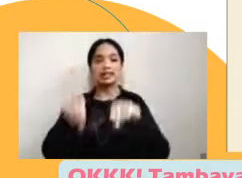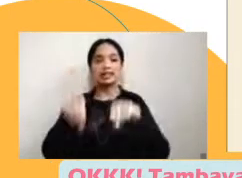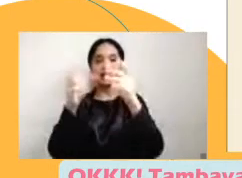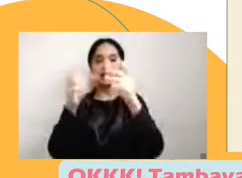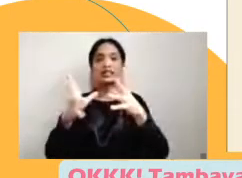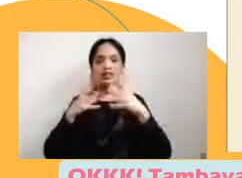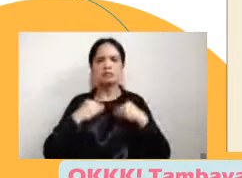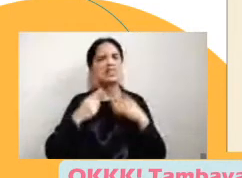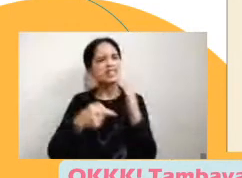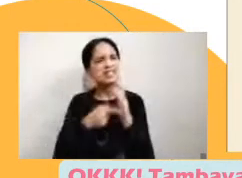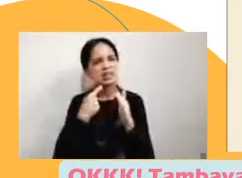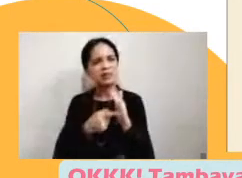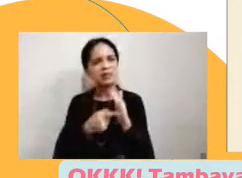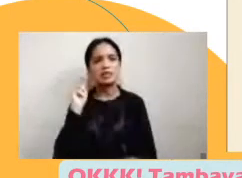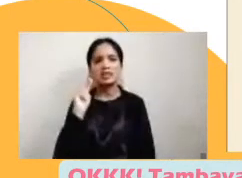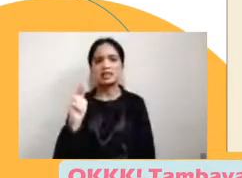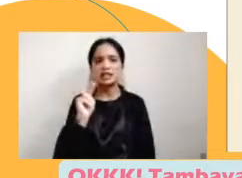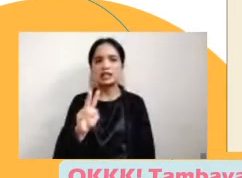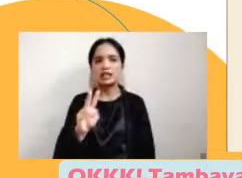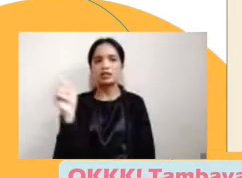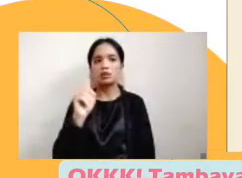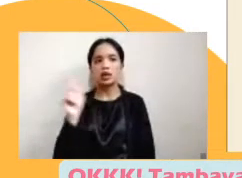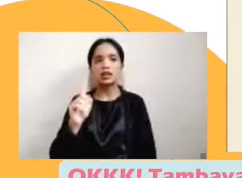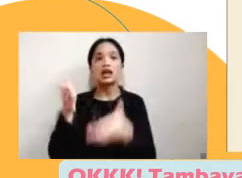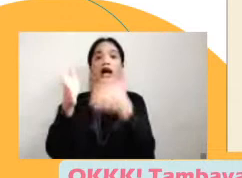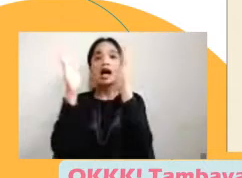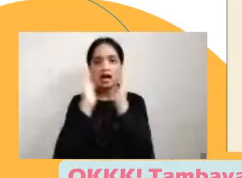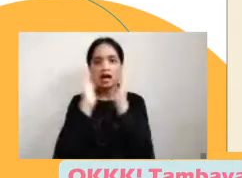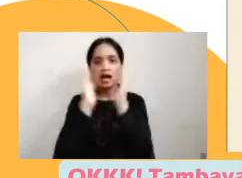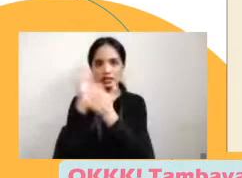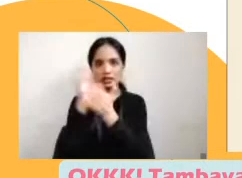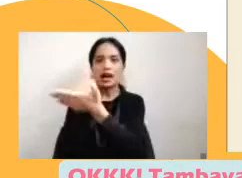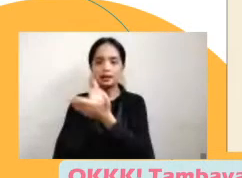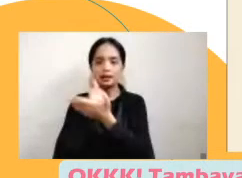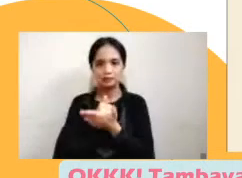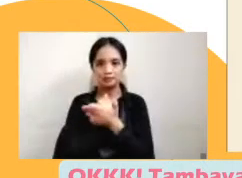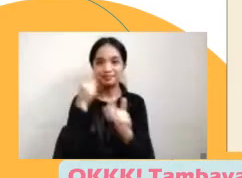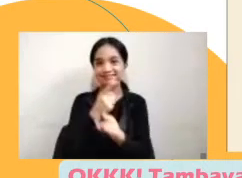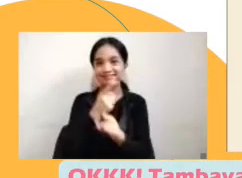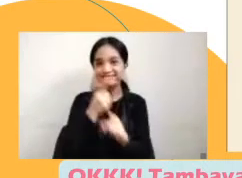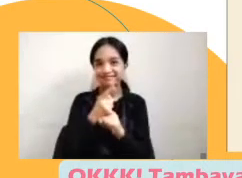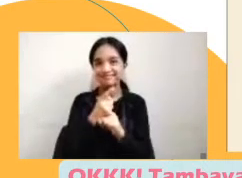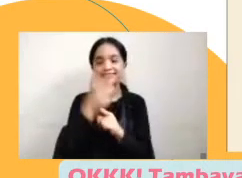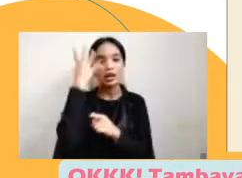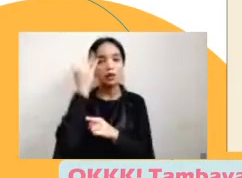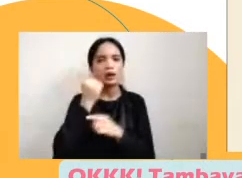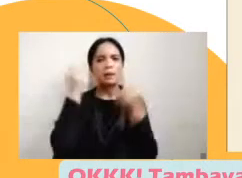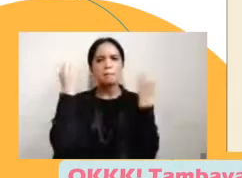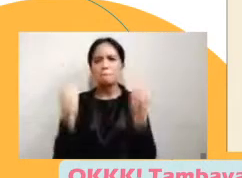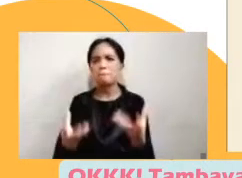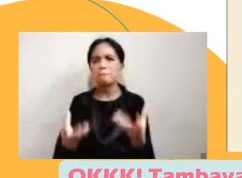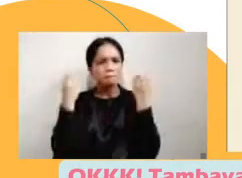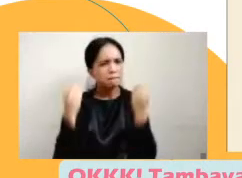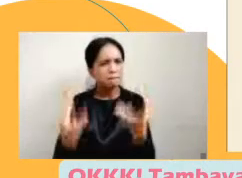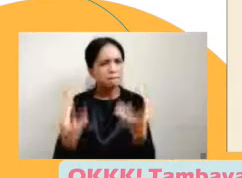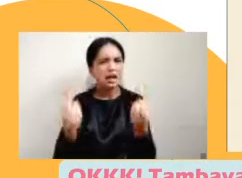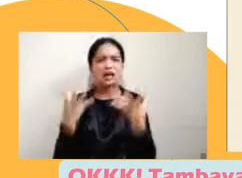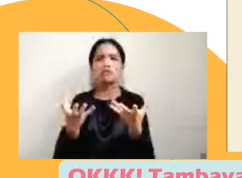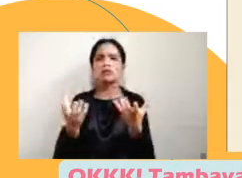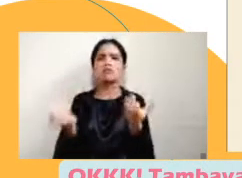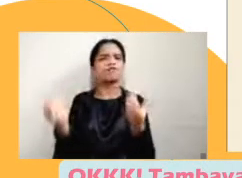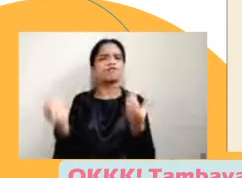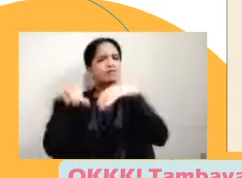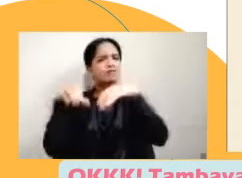minsan kailangan din nating humingi ng tulong, 'di ba? Dahil sa maraming pagkakataon,